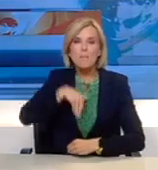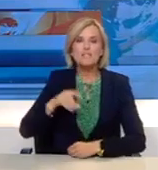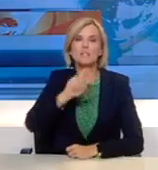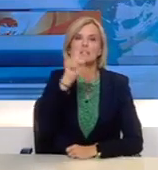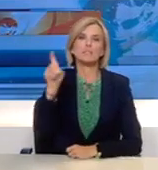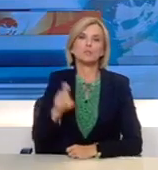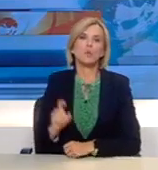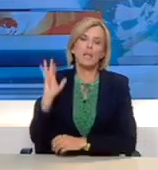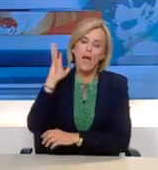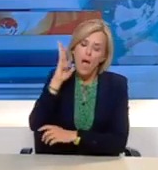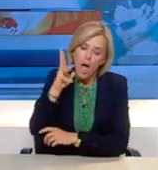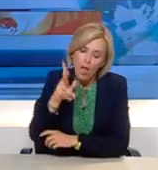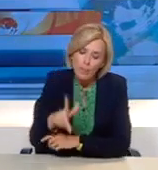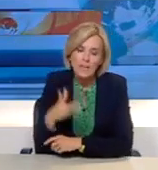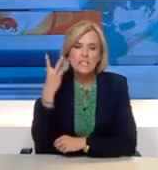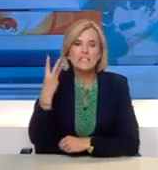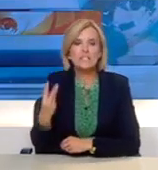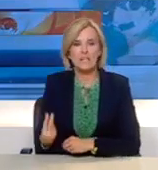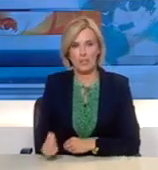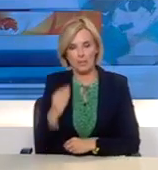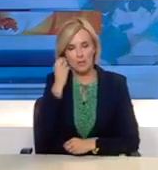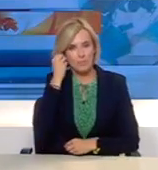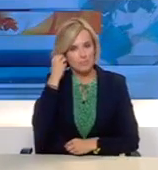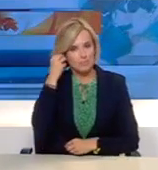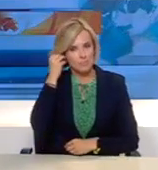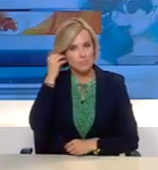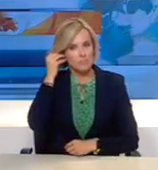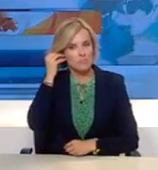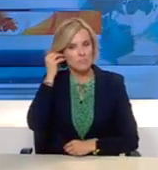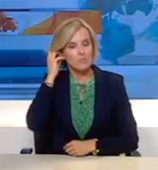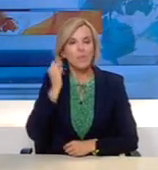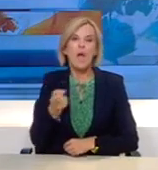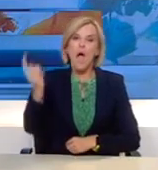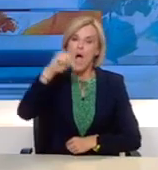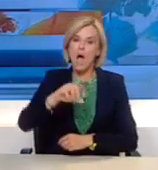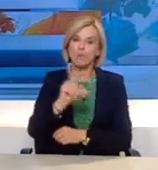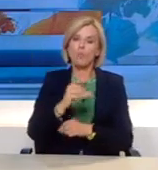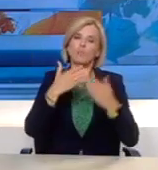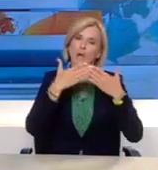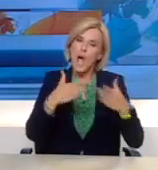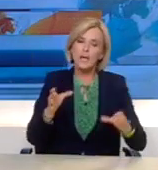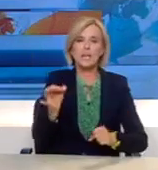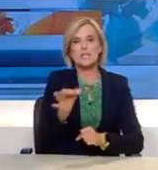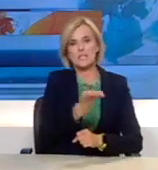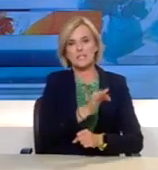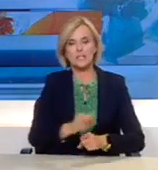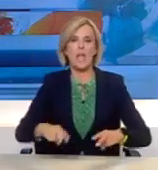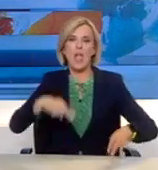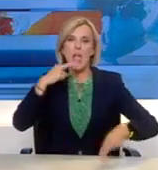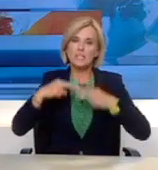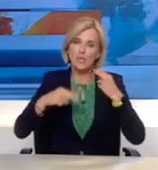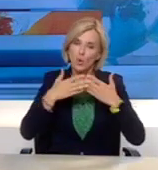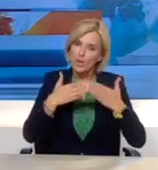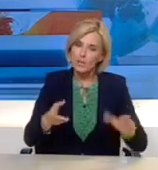νέα καθημερινότητά μας. Από αύριο Δευτέρα επιτρέπεται η μετακίνηση από και προς τα νησιά, ενώ ανοίγουν και οι χώροι εστίασης. Αύριο